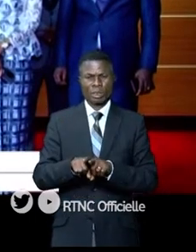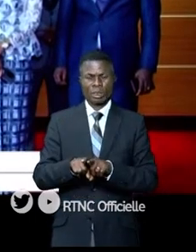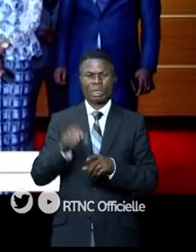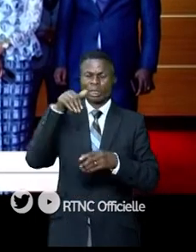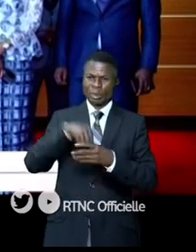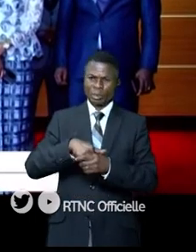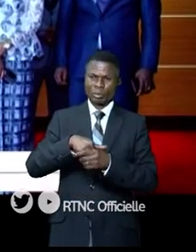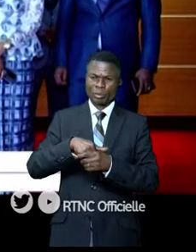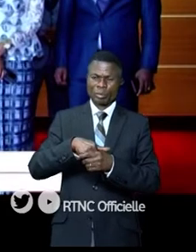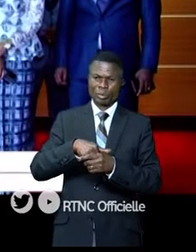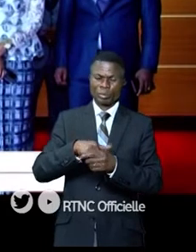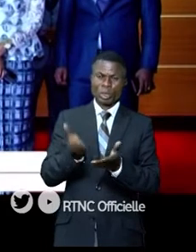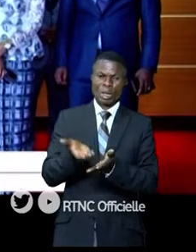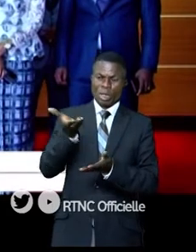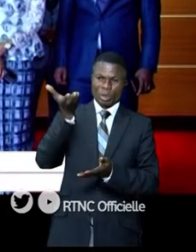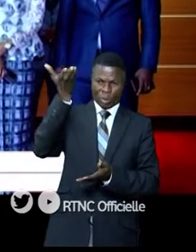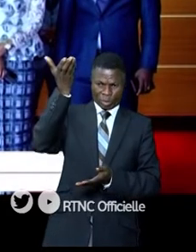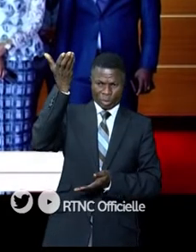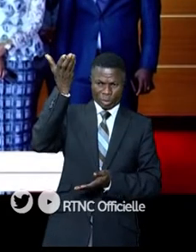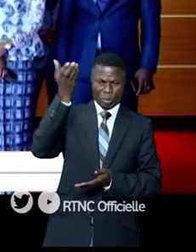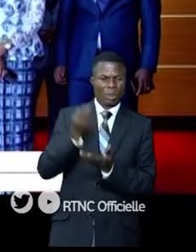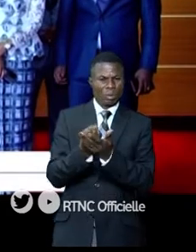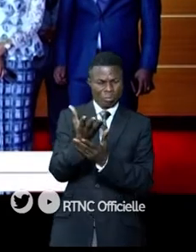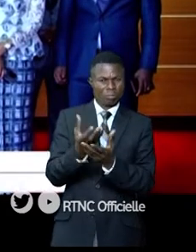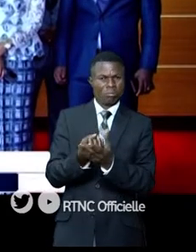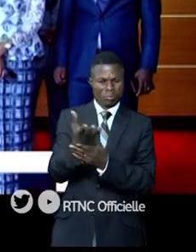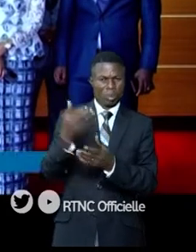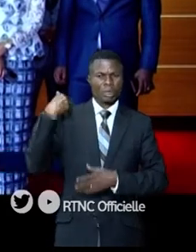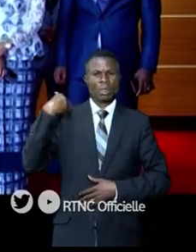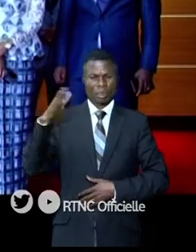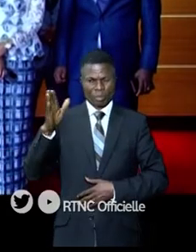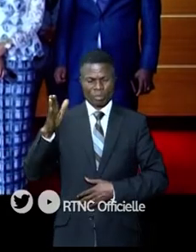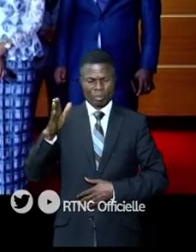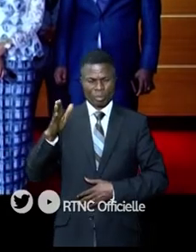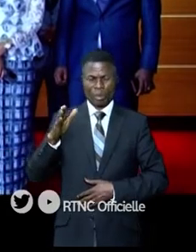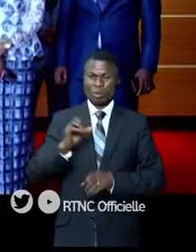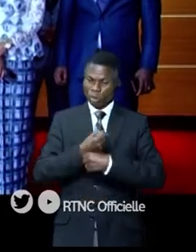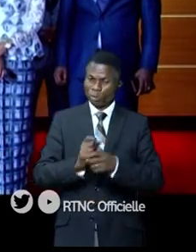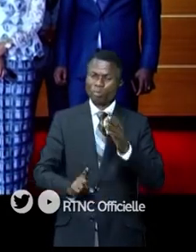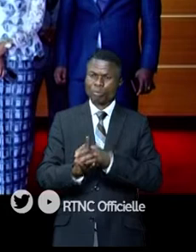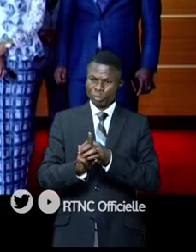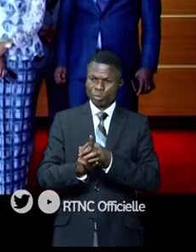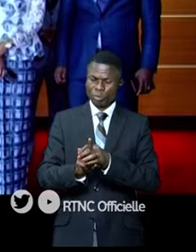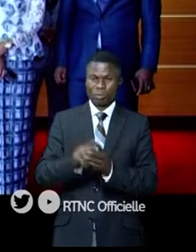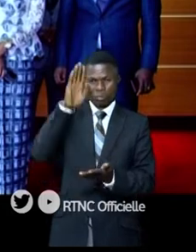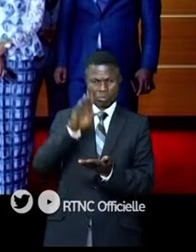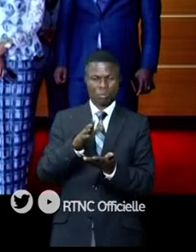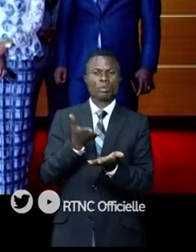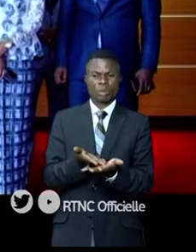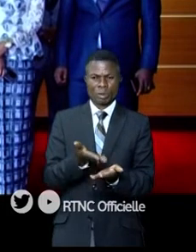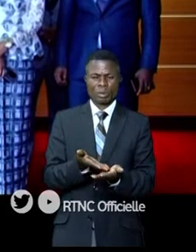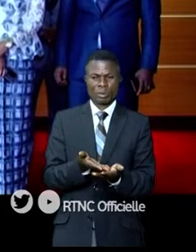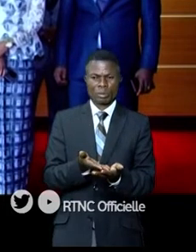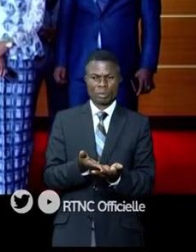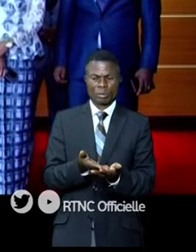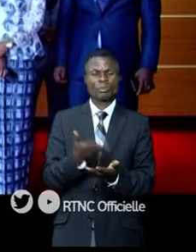dans l'augmentation des dépenses de l'État, ce qui provoque un déficit